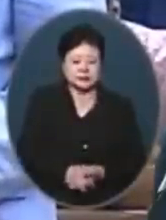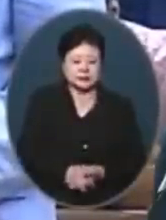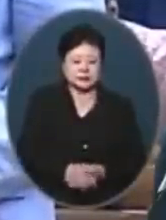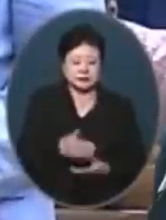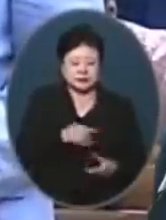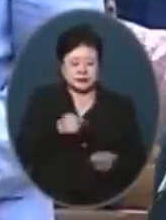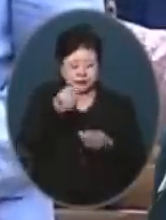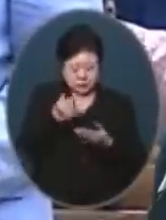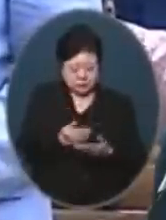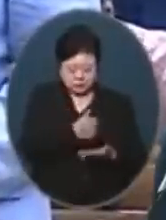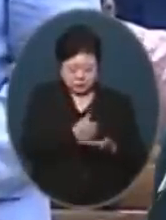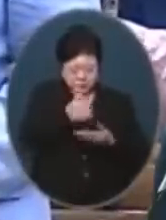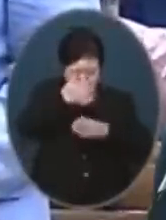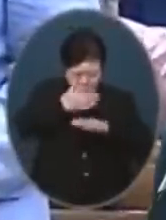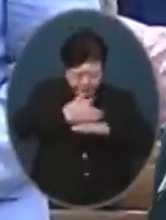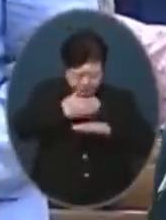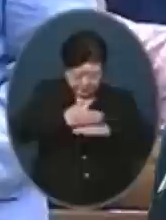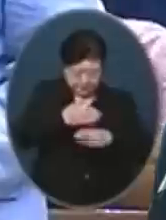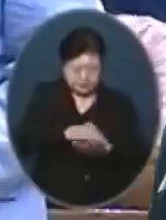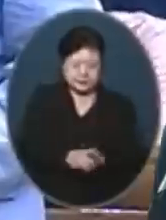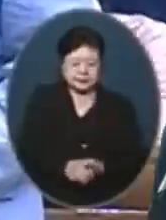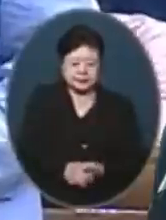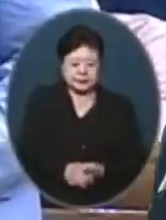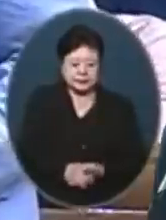저를 구원하신 주님 감사합니다.